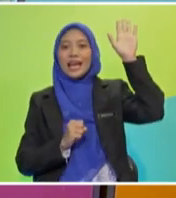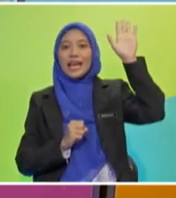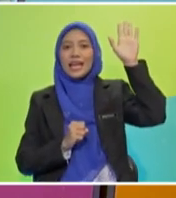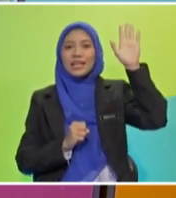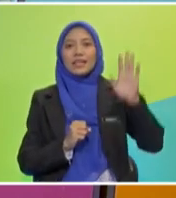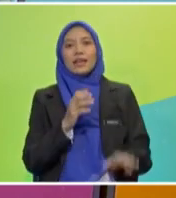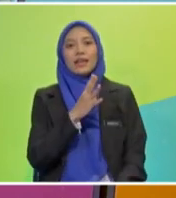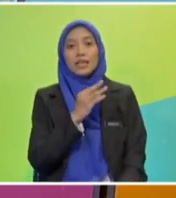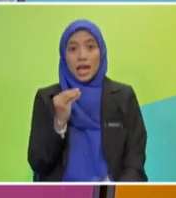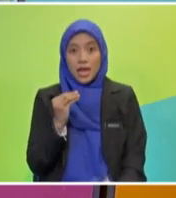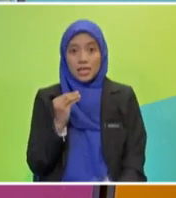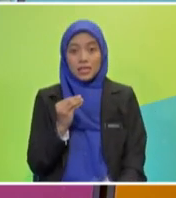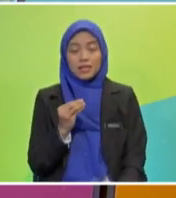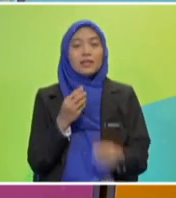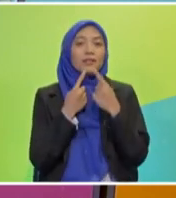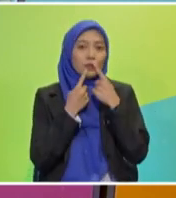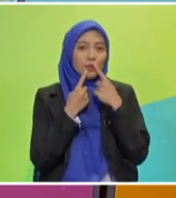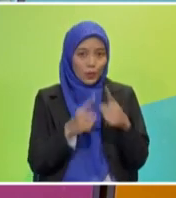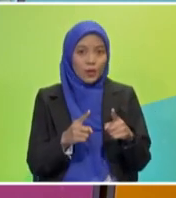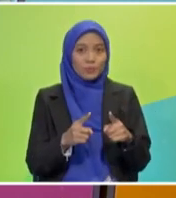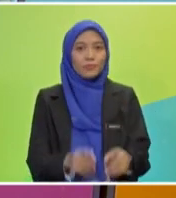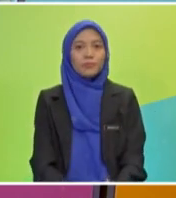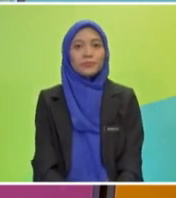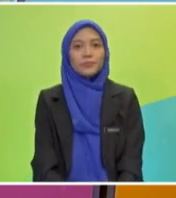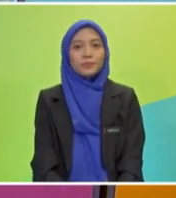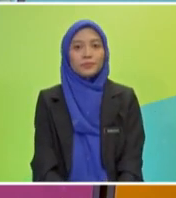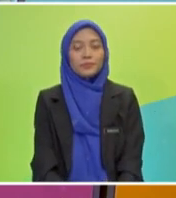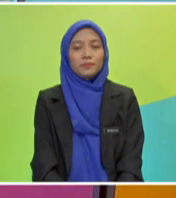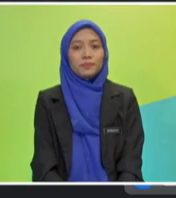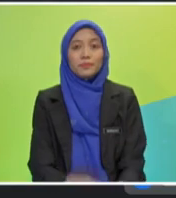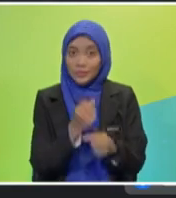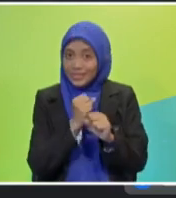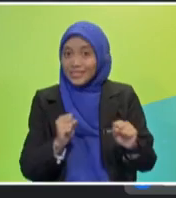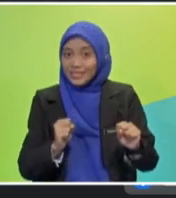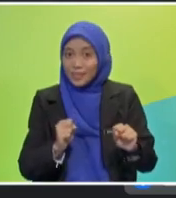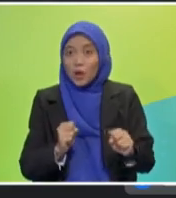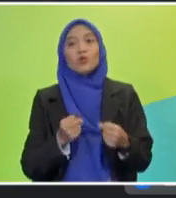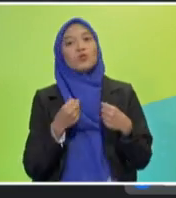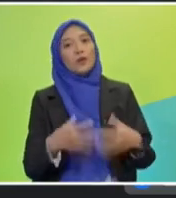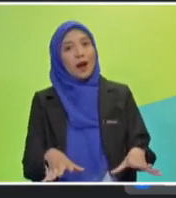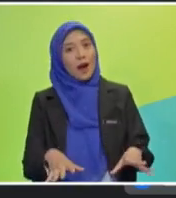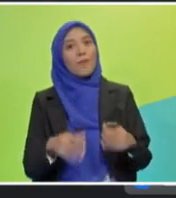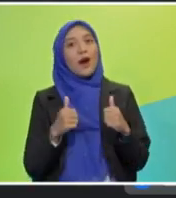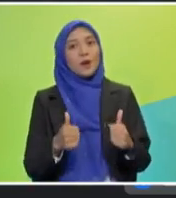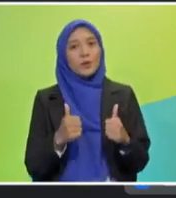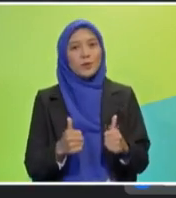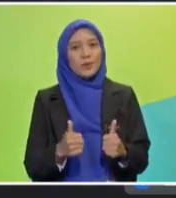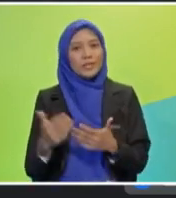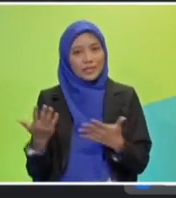bukalah mic itu untuk berikan respons. Bagaimana Iman sudah bersedia? Pantasnya. Baiklah Iman,